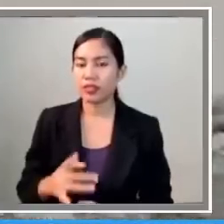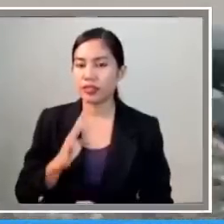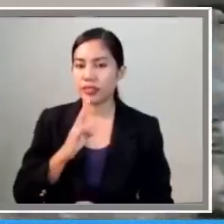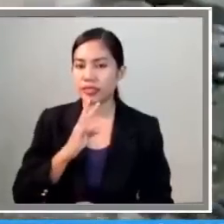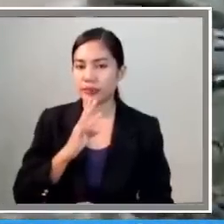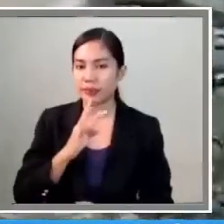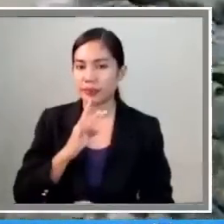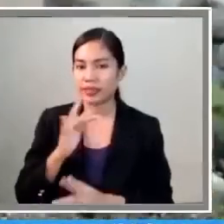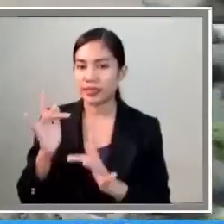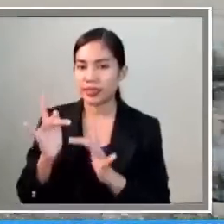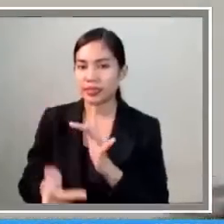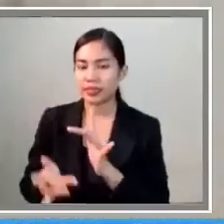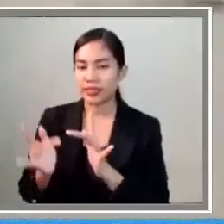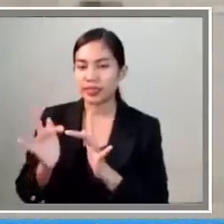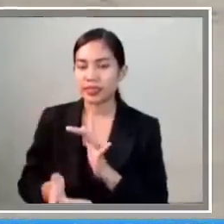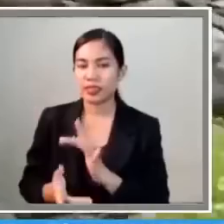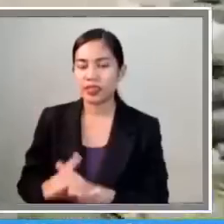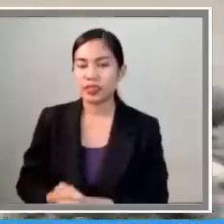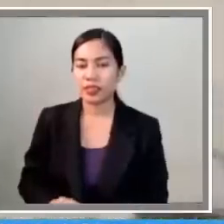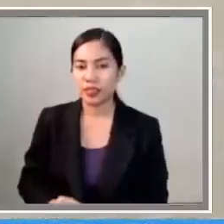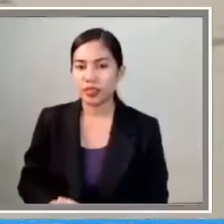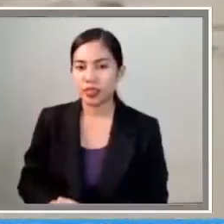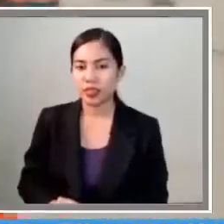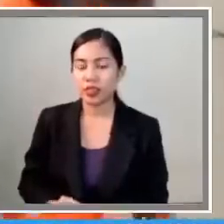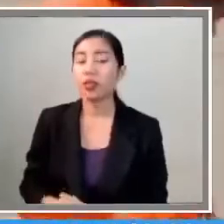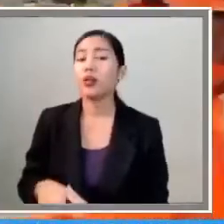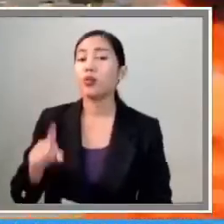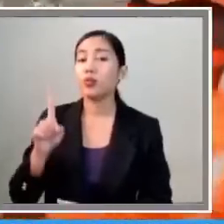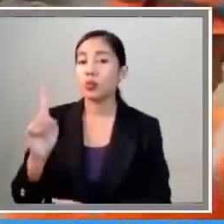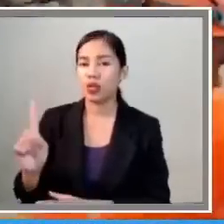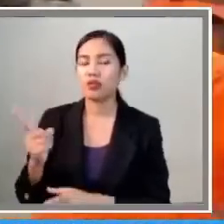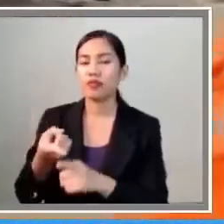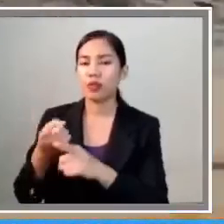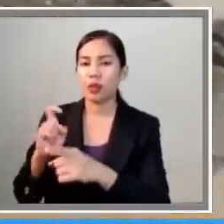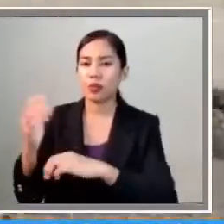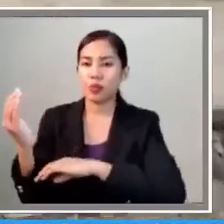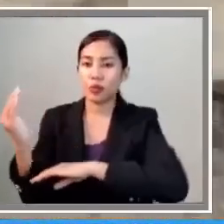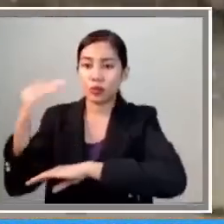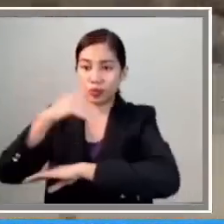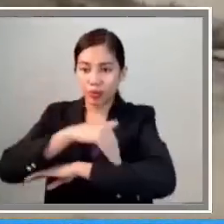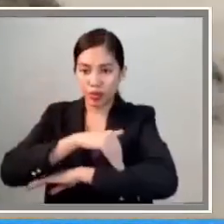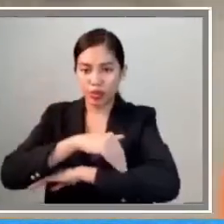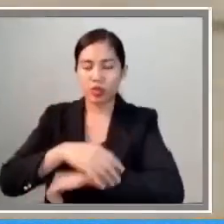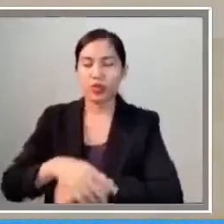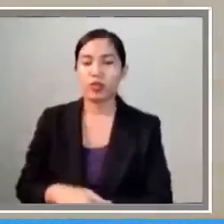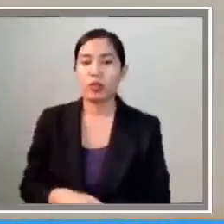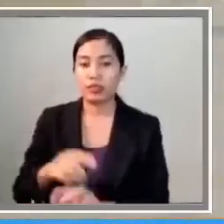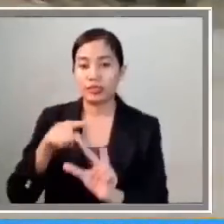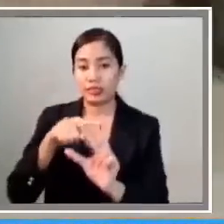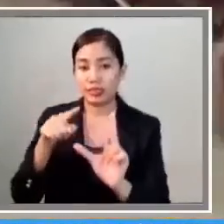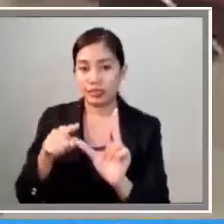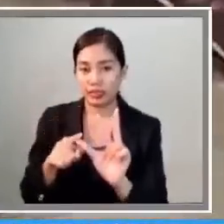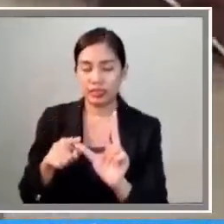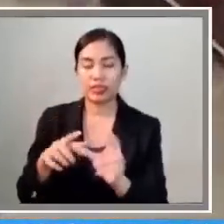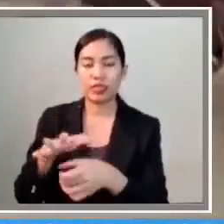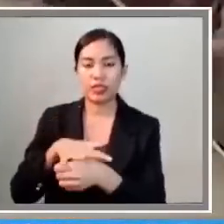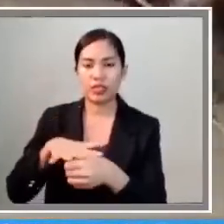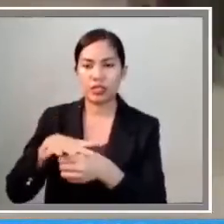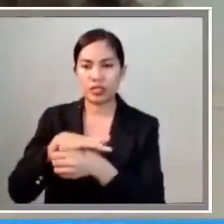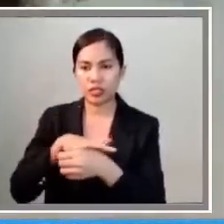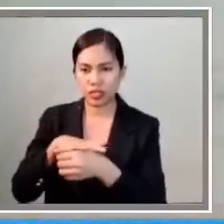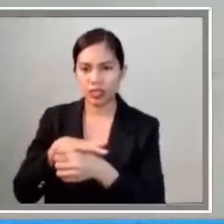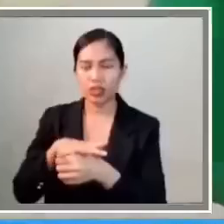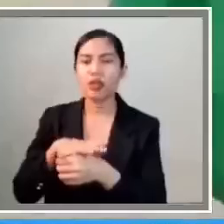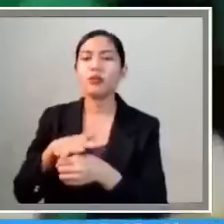at isa naman sa Bontoc Mountain Province. Mm-hmm. So itong tatlong area na ito ay dahil sa landslide incident